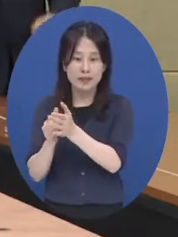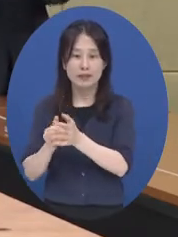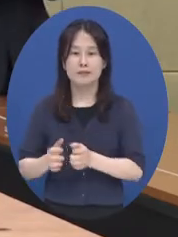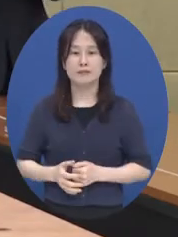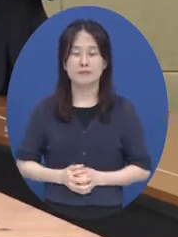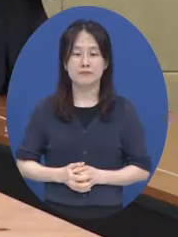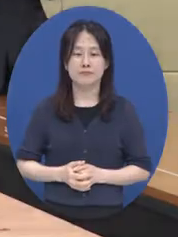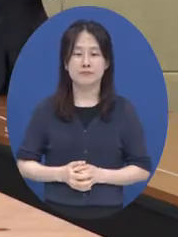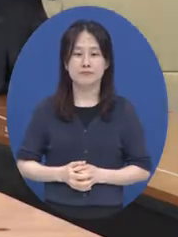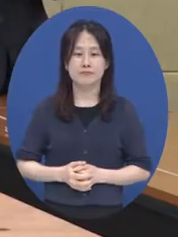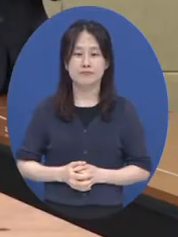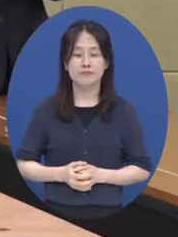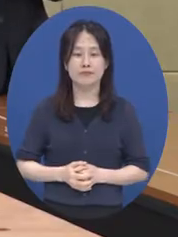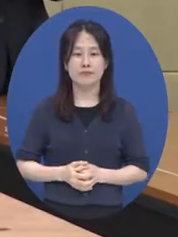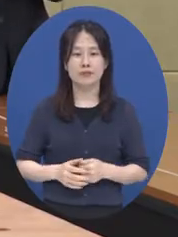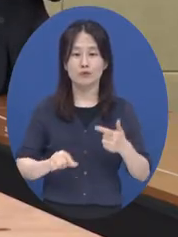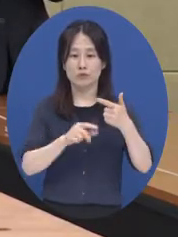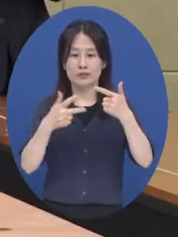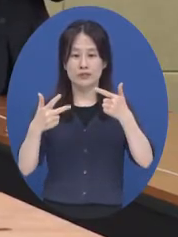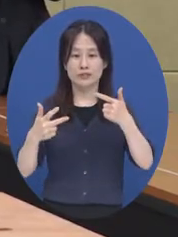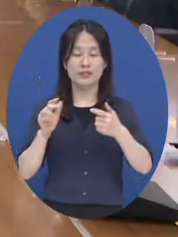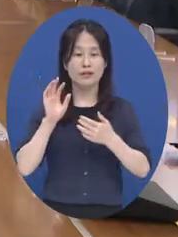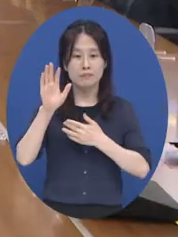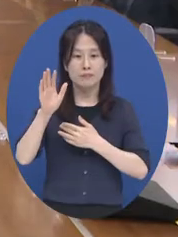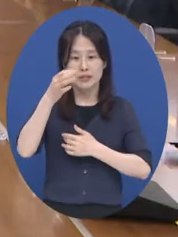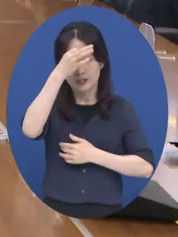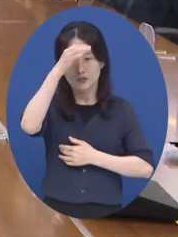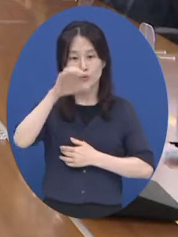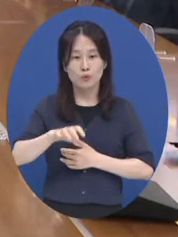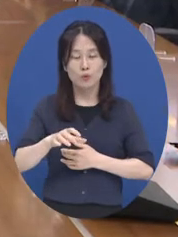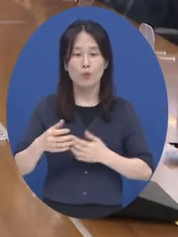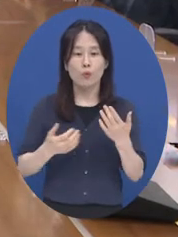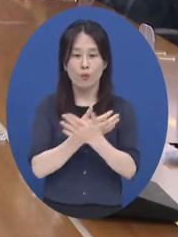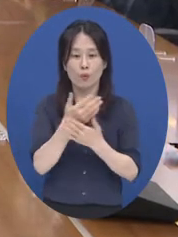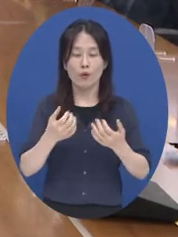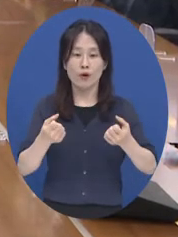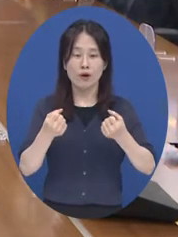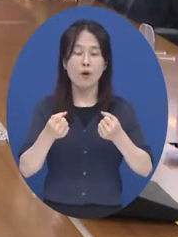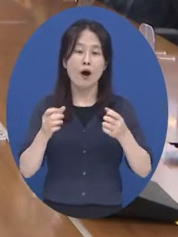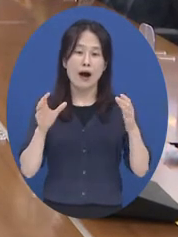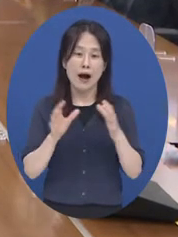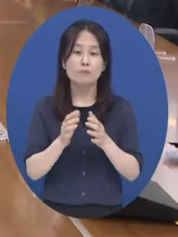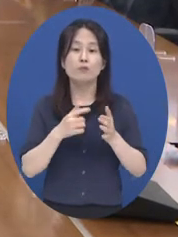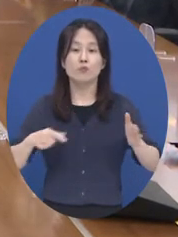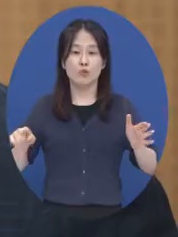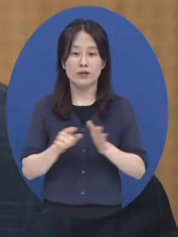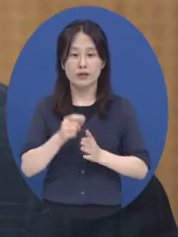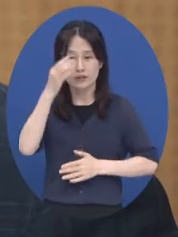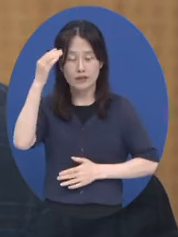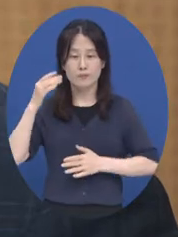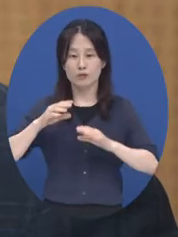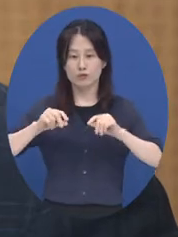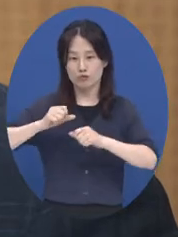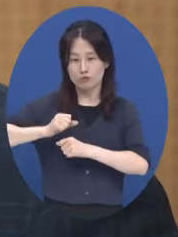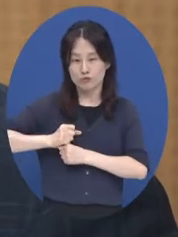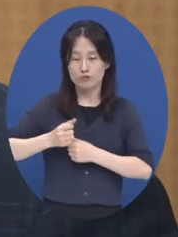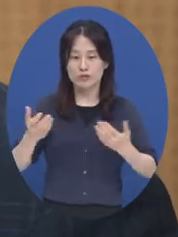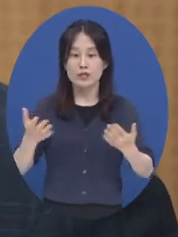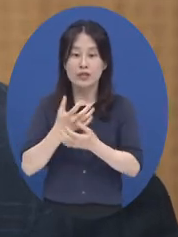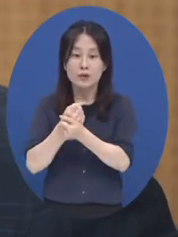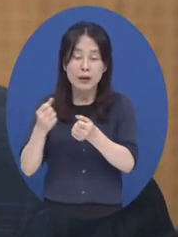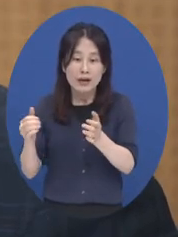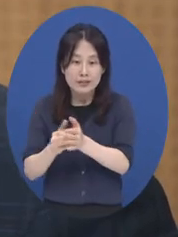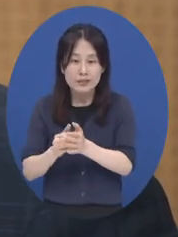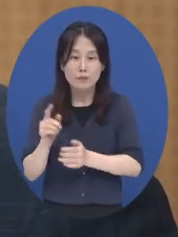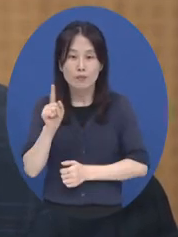체결했습니다. 지난 7일 열린 미래 기술 분야 상호 교류 및 협력을 위한 경기도 대한민국 육군 업무 협약식엔